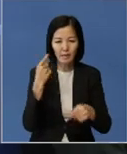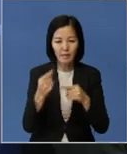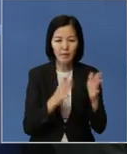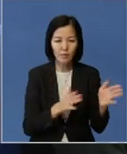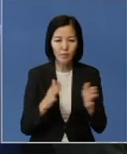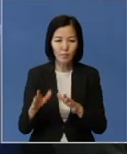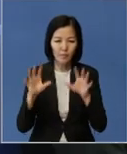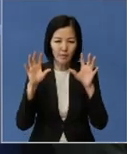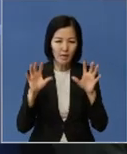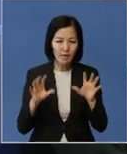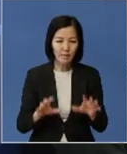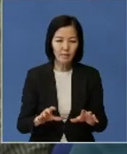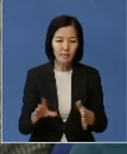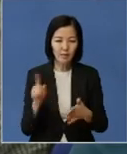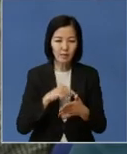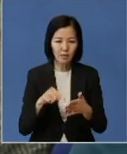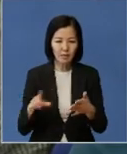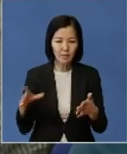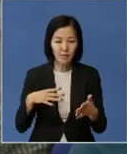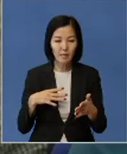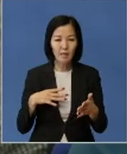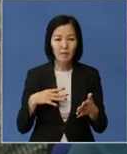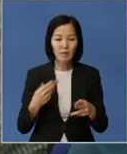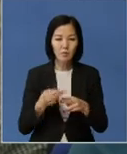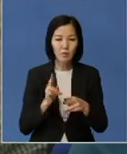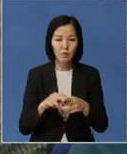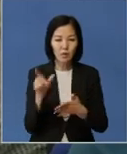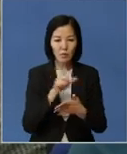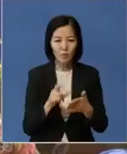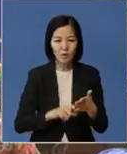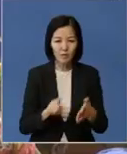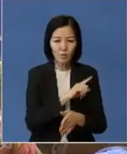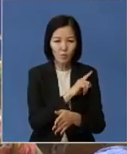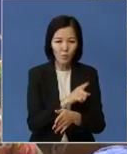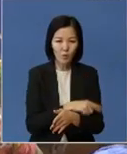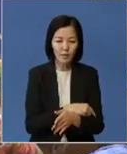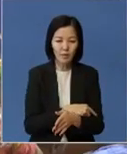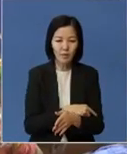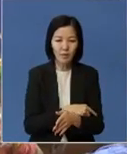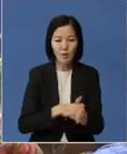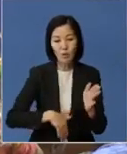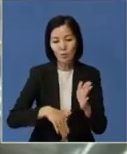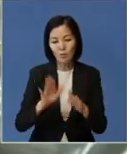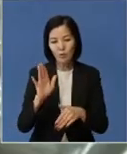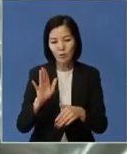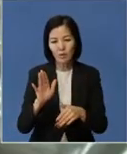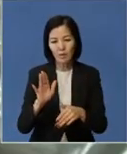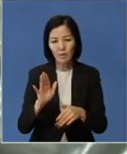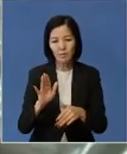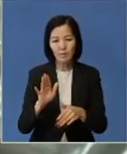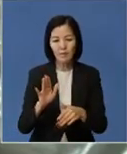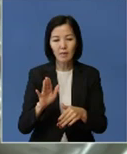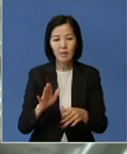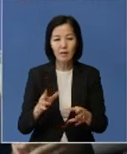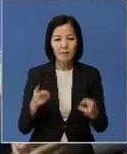озық поэзиясынан да сіңіре сусындаған. Сондықтан да оның өлеңдерінің қуаты мығым Алтай тауындай асқақ. Қылдан нәзік сезім